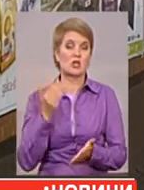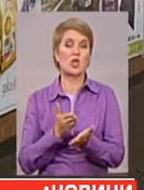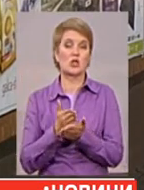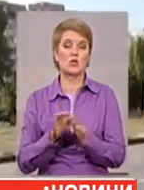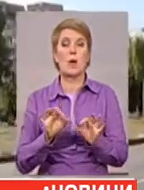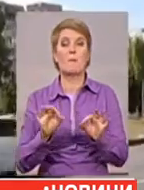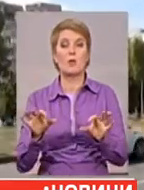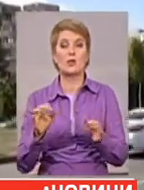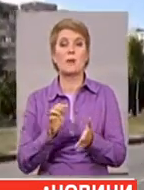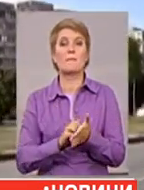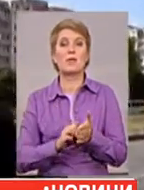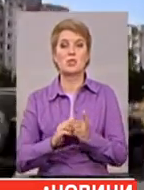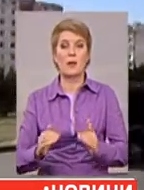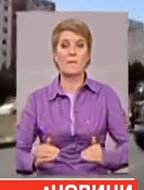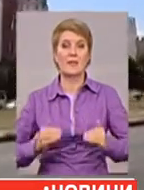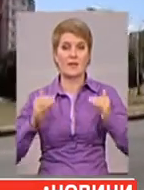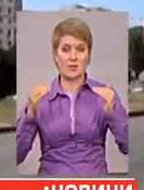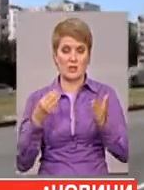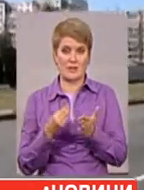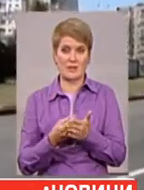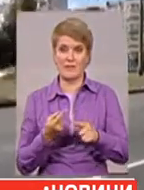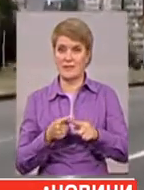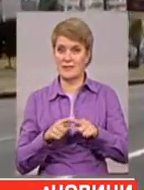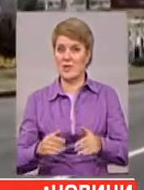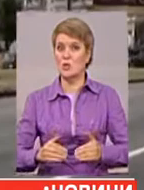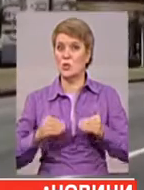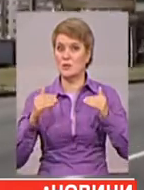причини підвищення тарифів. За їхніми словами, це зростання